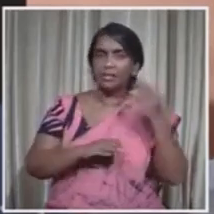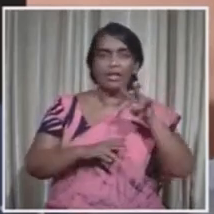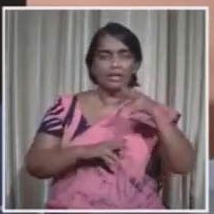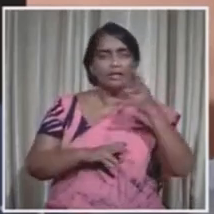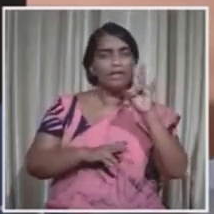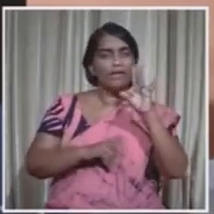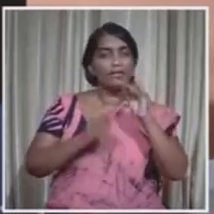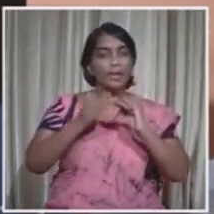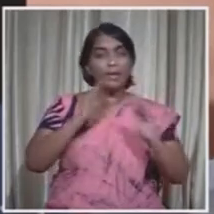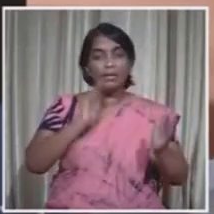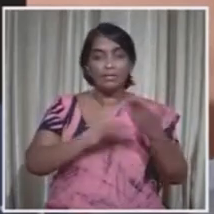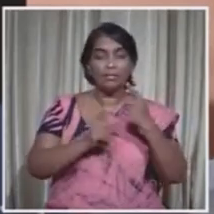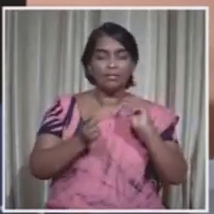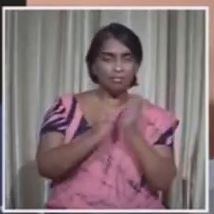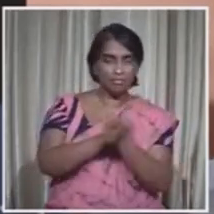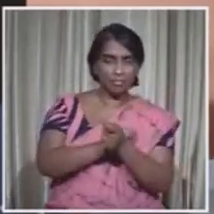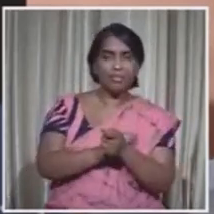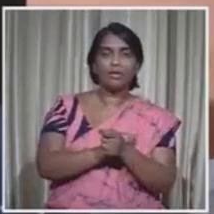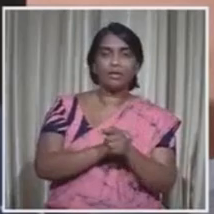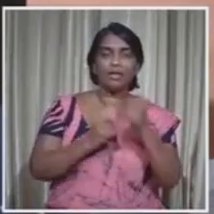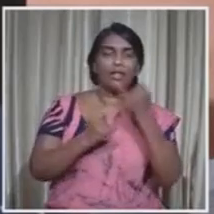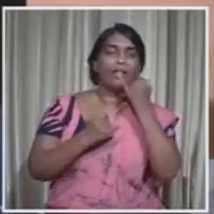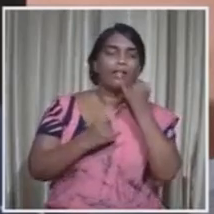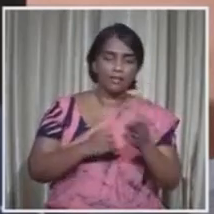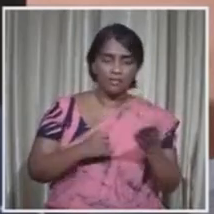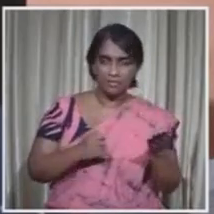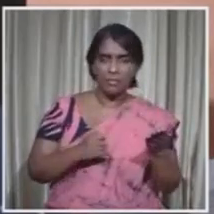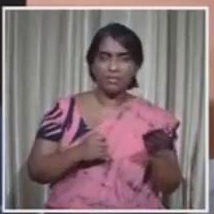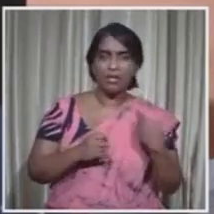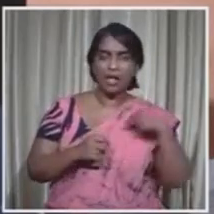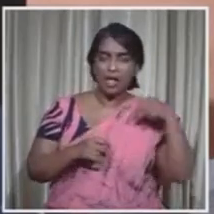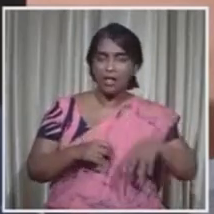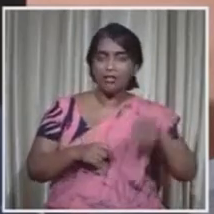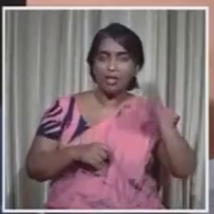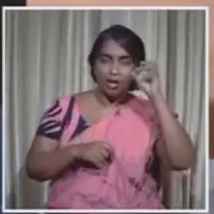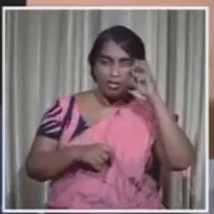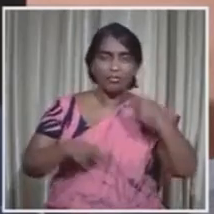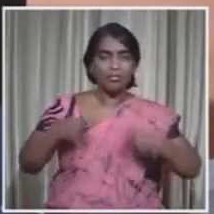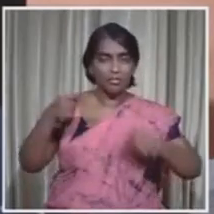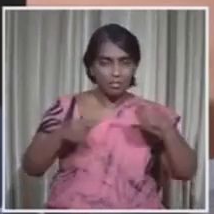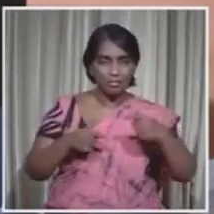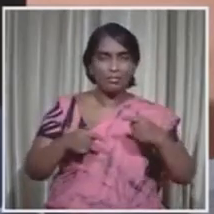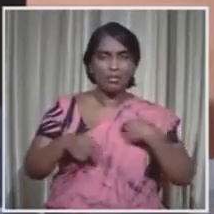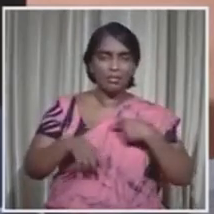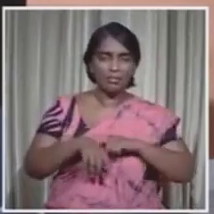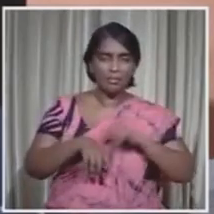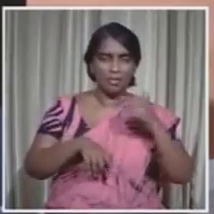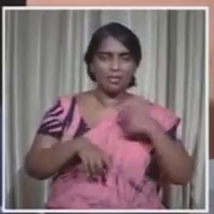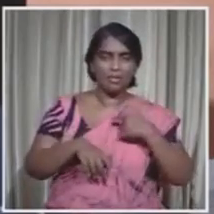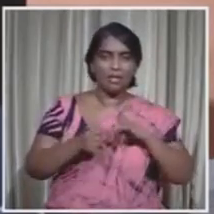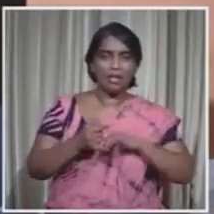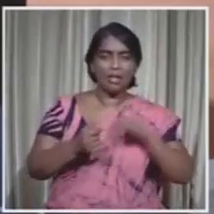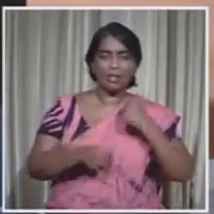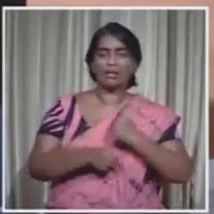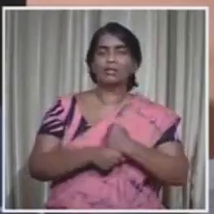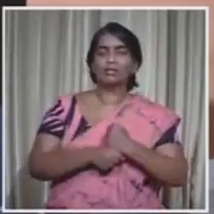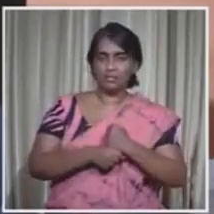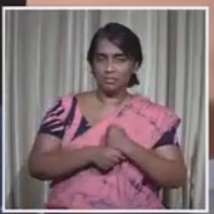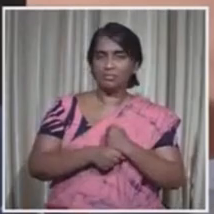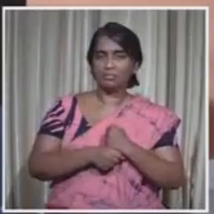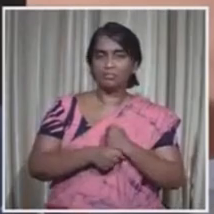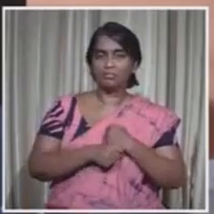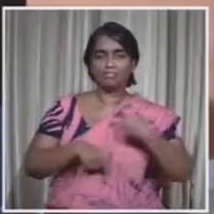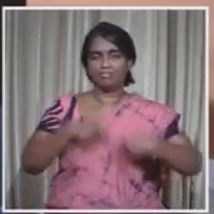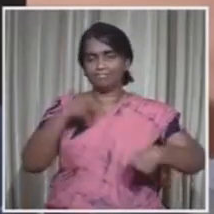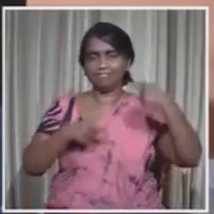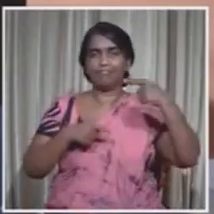ගෙදර යන්න කියලා මාරු කරාම මේක ලේසි. මොකද දැන් ගිහ අද උදේ ඉඳන් ඩිබේට් ඇතුළේ මම අවාසනාවන්තයි සද්ද සෙක්‍රටරි ජෙනරල් එක්කත් මට බයින් බස් වීමක්